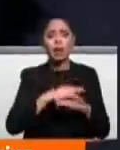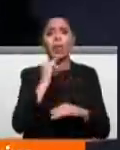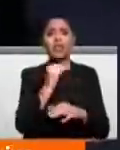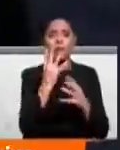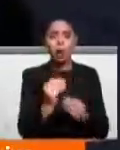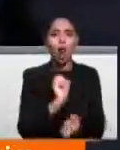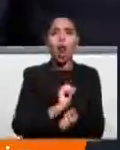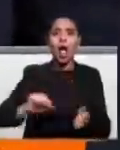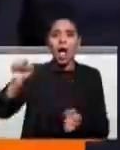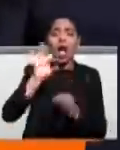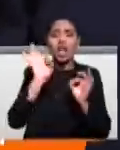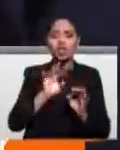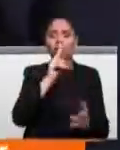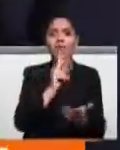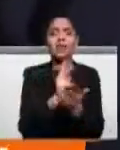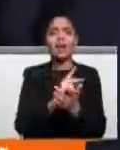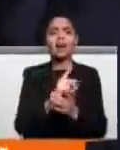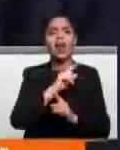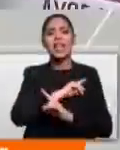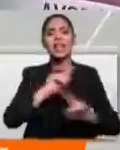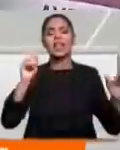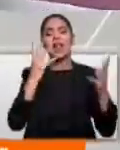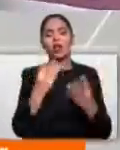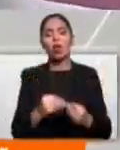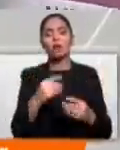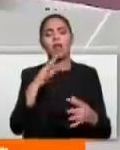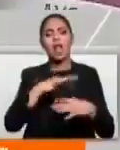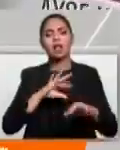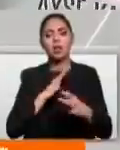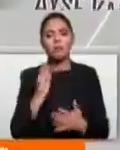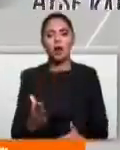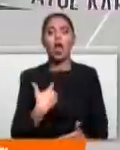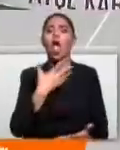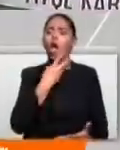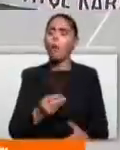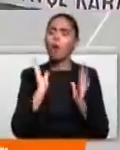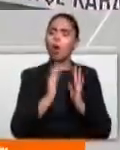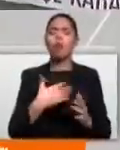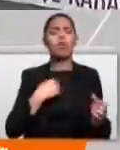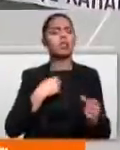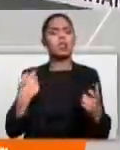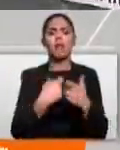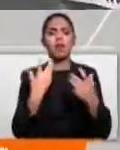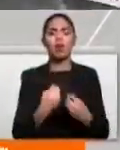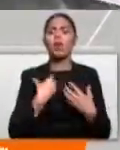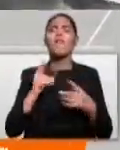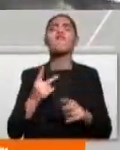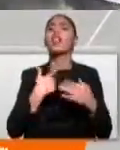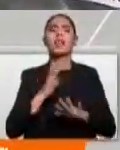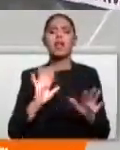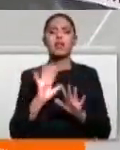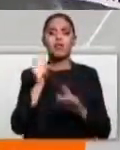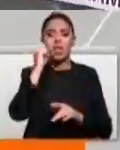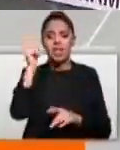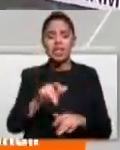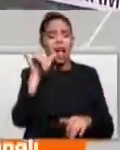tepki gösteren aile şimdi karara itiraz etmeye hazırlanıyor ömrüm oldukça savaşacağım hiçbir şey da vazgeçmeyeceğim bunu